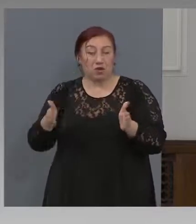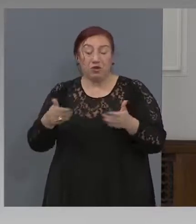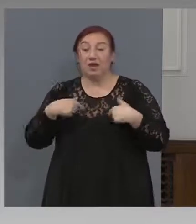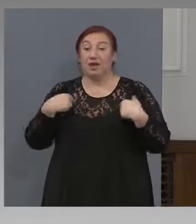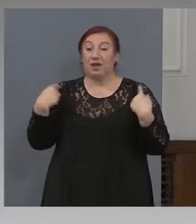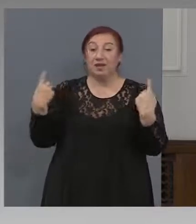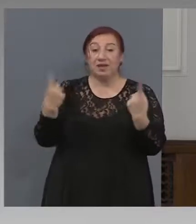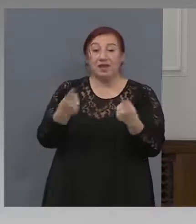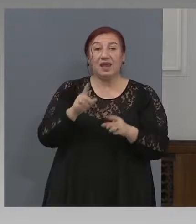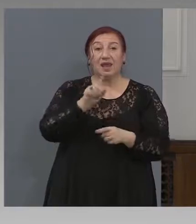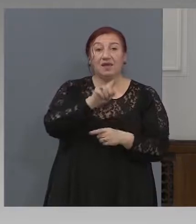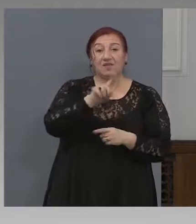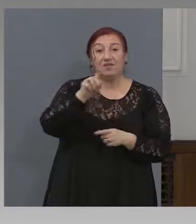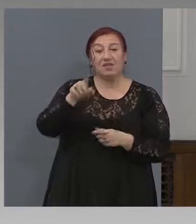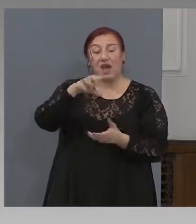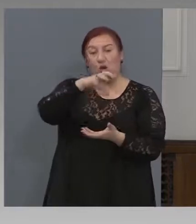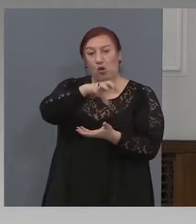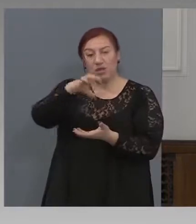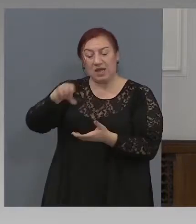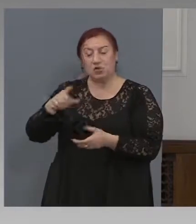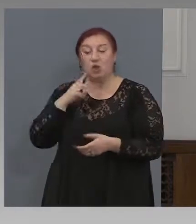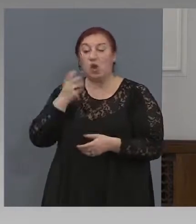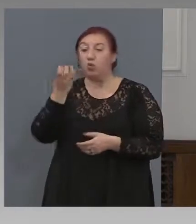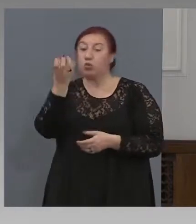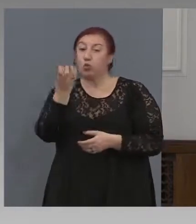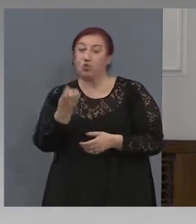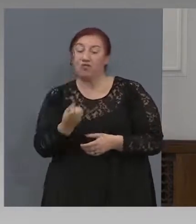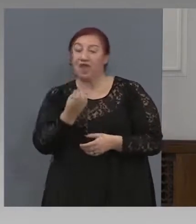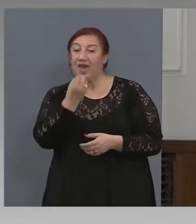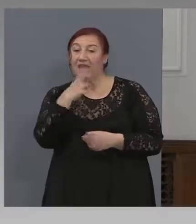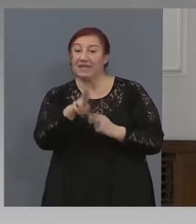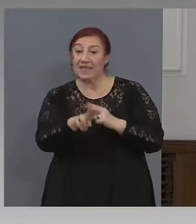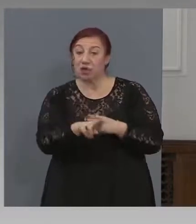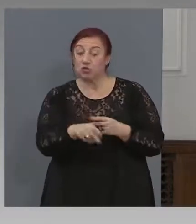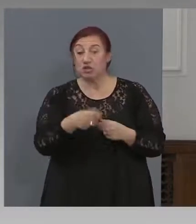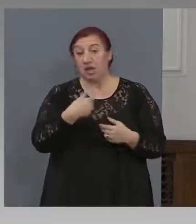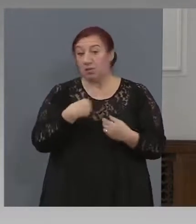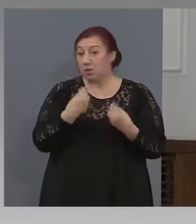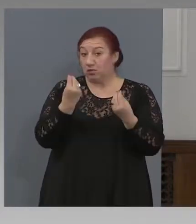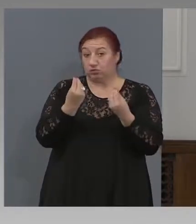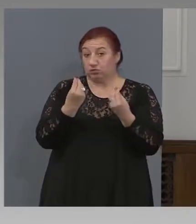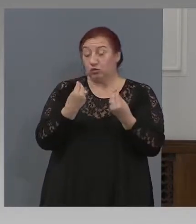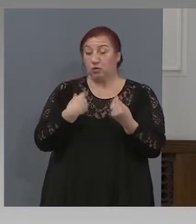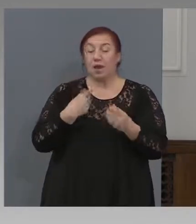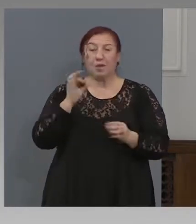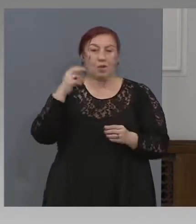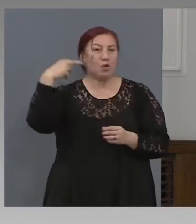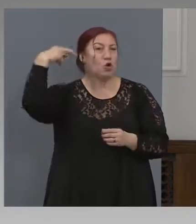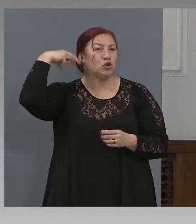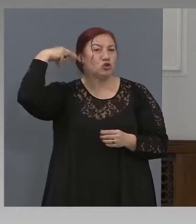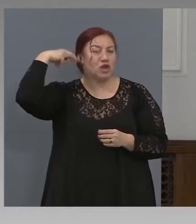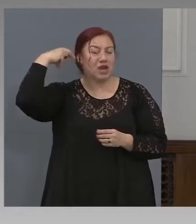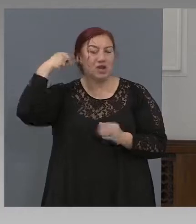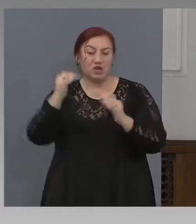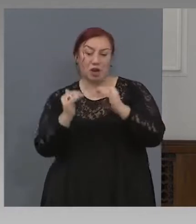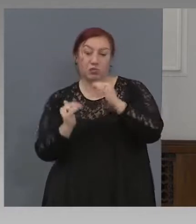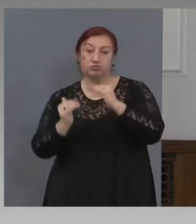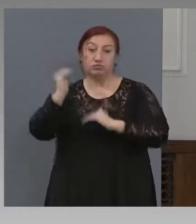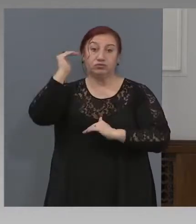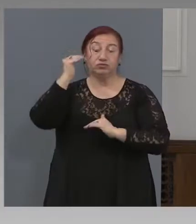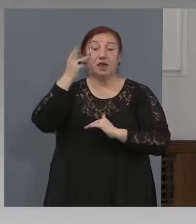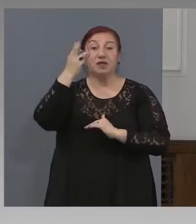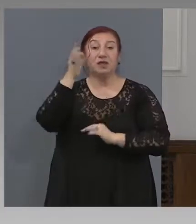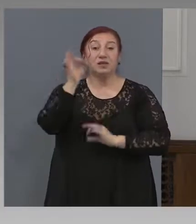ние в някои сектори и от плодовете, и от зеленчуците имаме добри показатели. Примерно на черешите имаме ръст с над